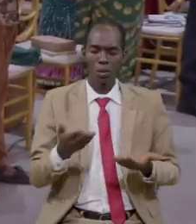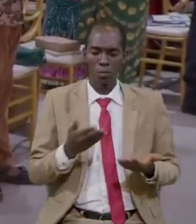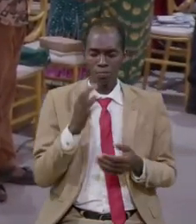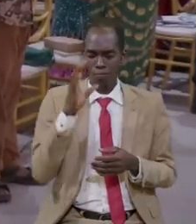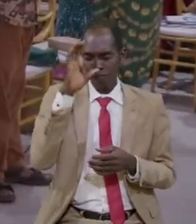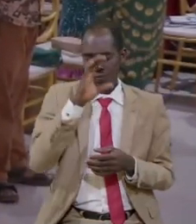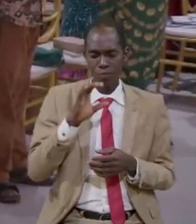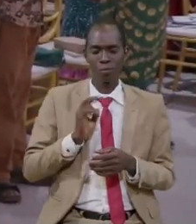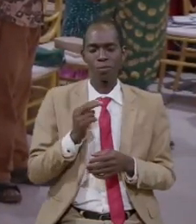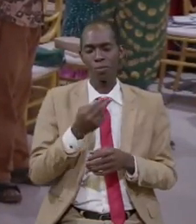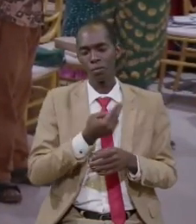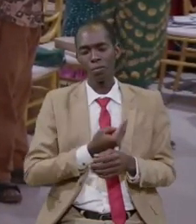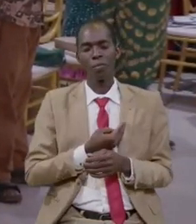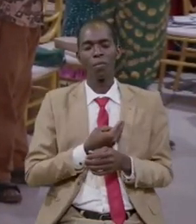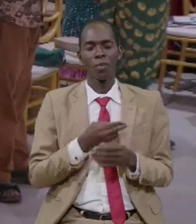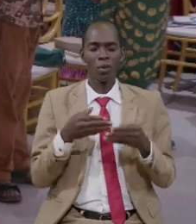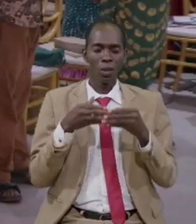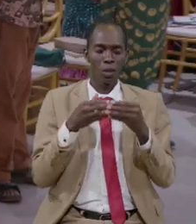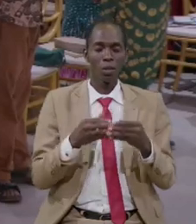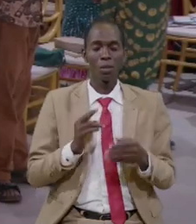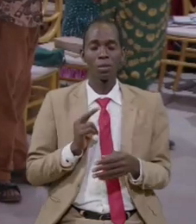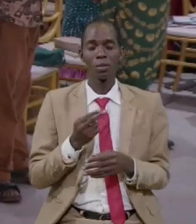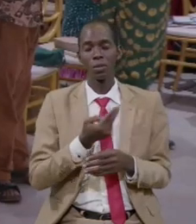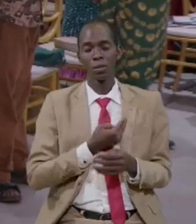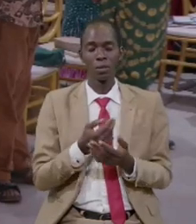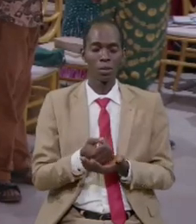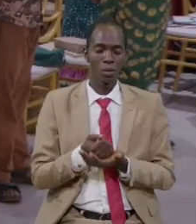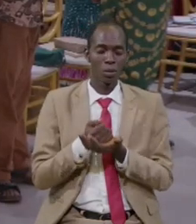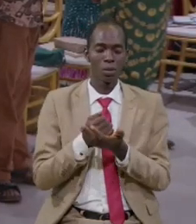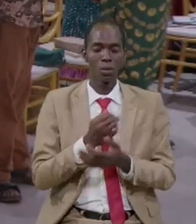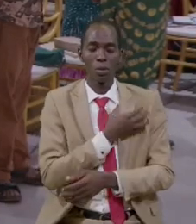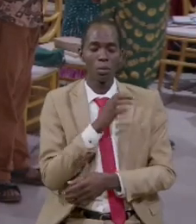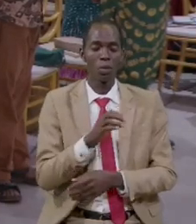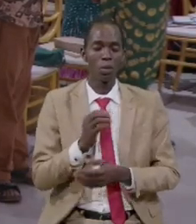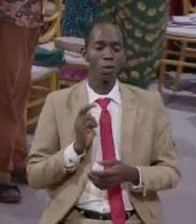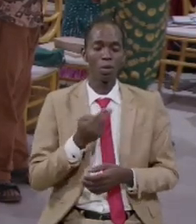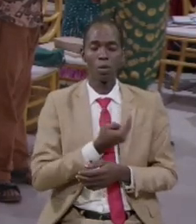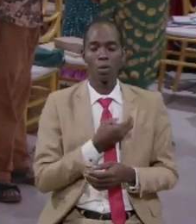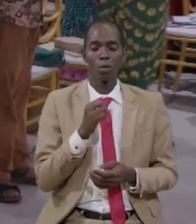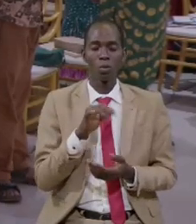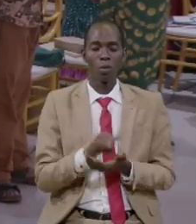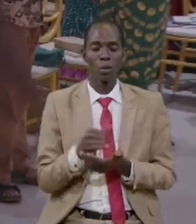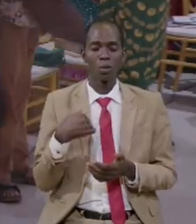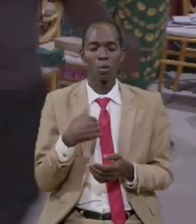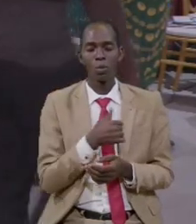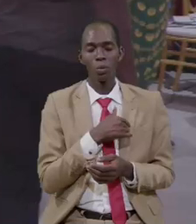Examine-nous, conduis-nous, revêt-nous de puissance, afin que nous